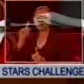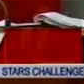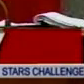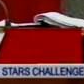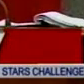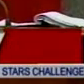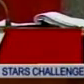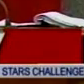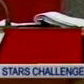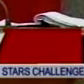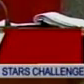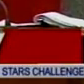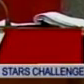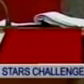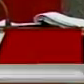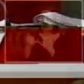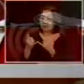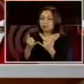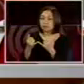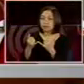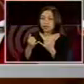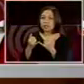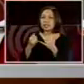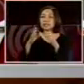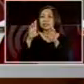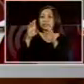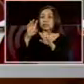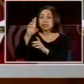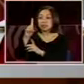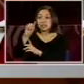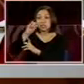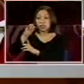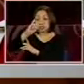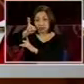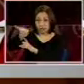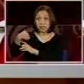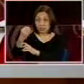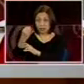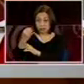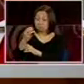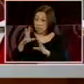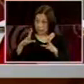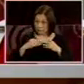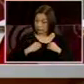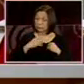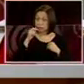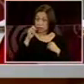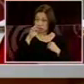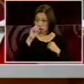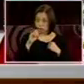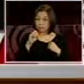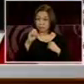paniniwala, ay ang Department of Justice would have complied, di ba?